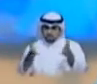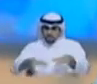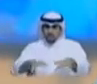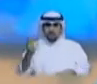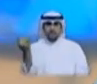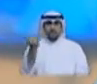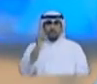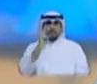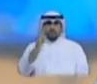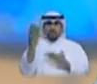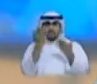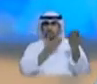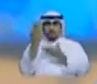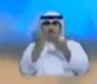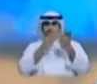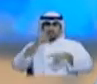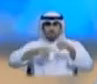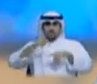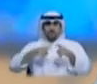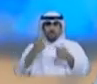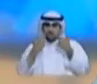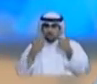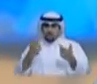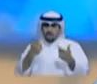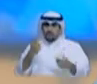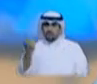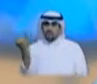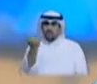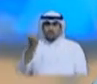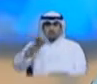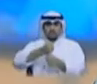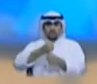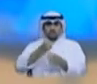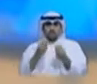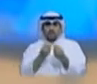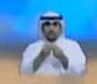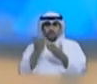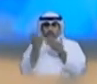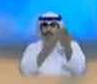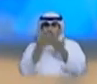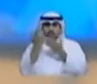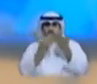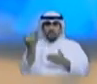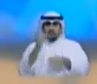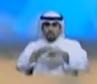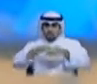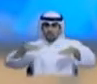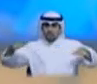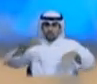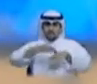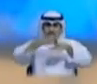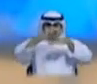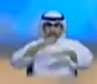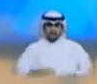في الكثير من القضايا التعليمية، وفي مقدمتها إتاحة فرص التعليم للجميع وتحسين نتائج المساواة